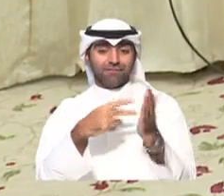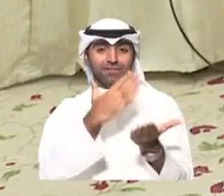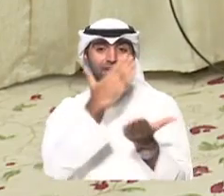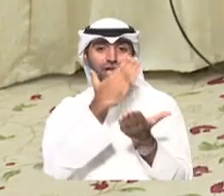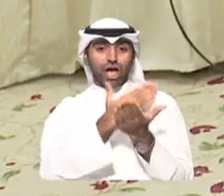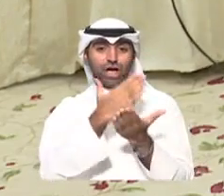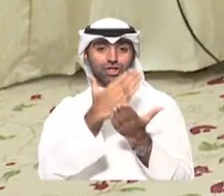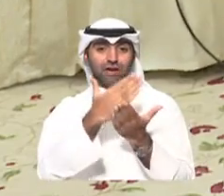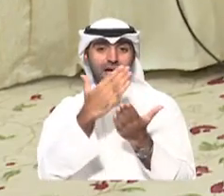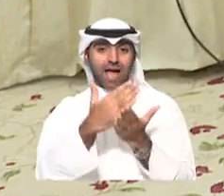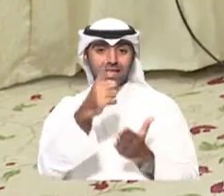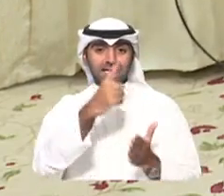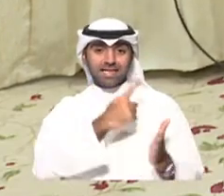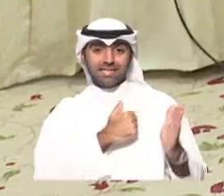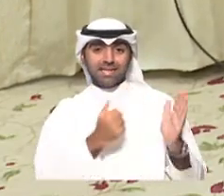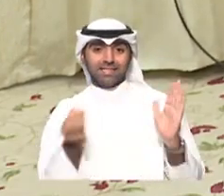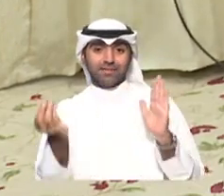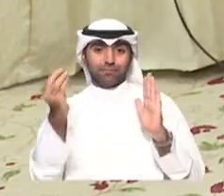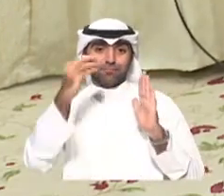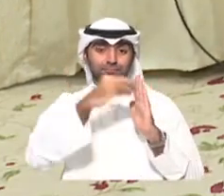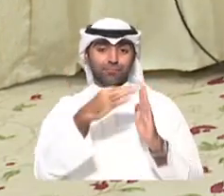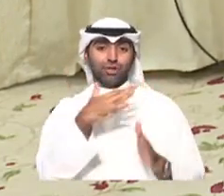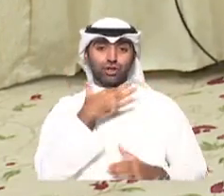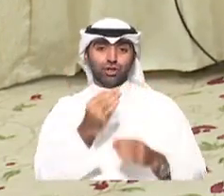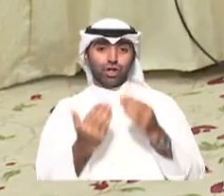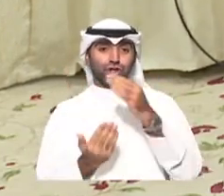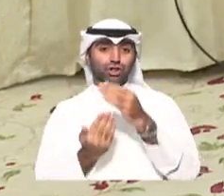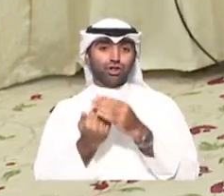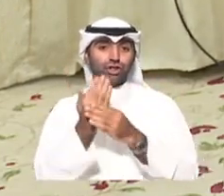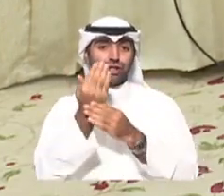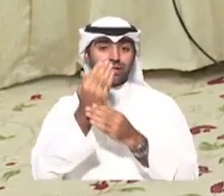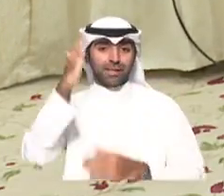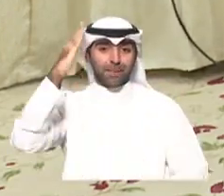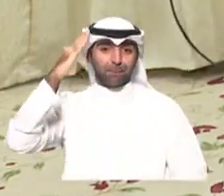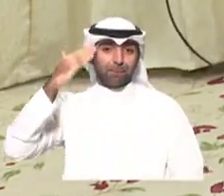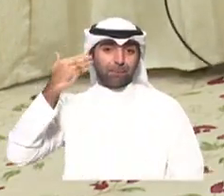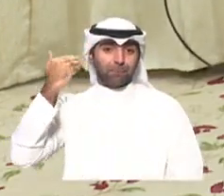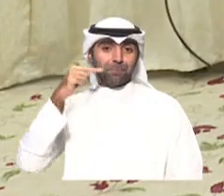المرأة، بحيث الناس المتخوفين إن شاء الله يكون توضح لهم الأمور أن